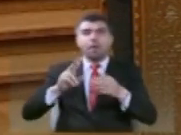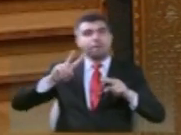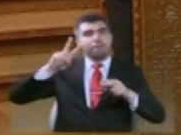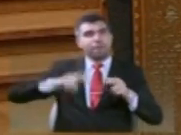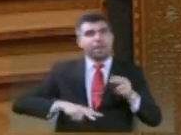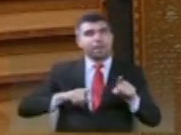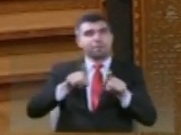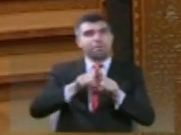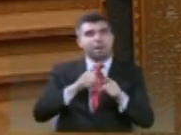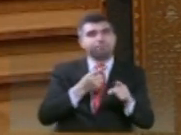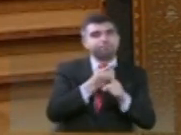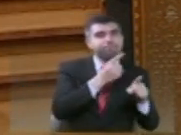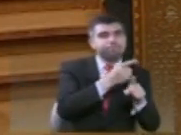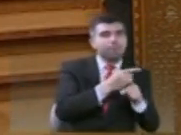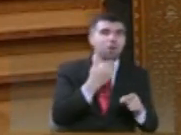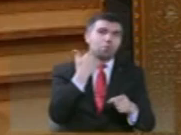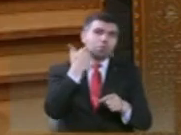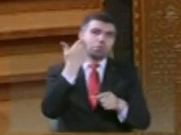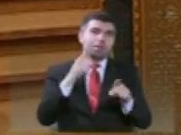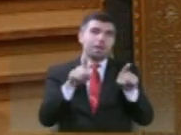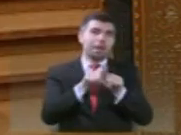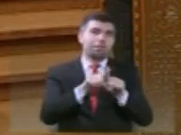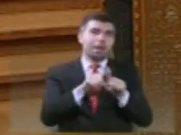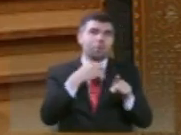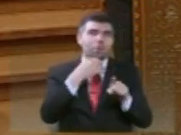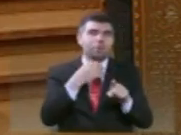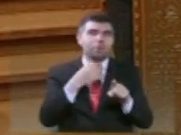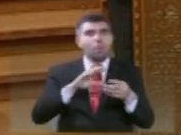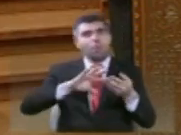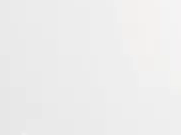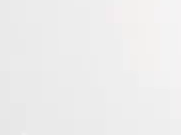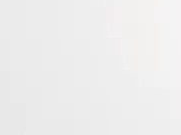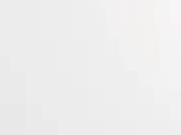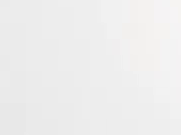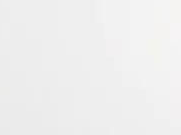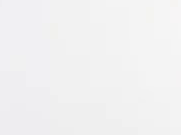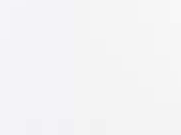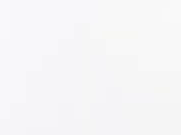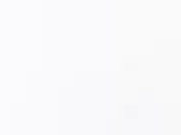المعقول، وليس إصدار الأحكام الجزافية التي فقط تشوش الصورة. وشكراً.